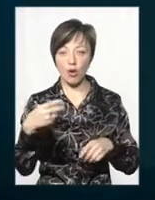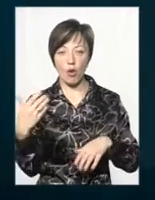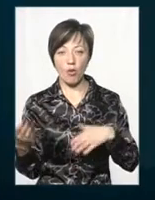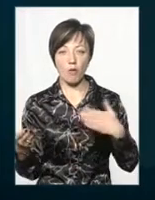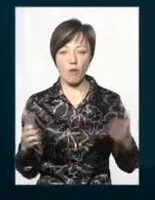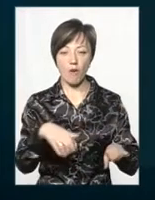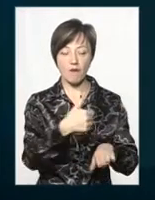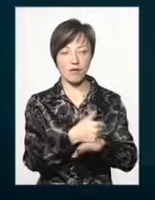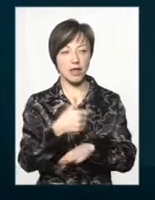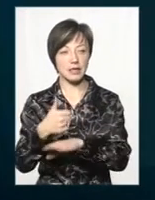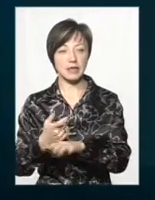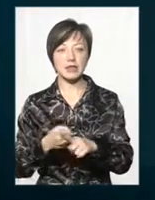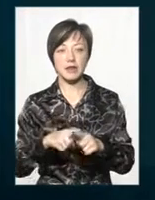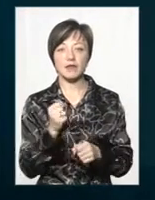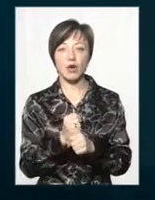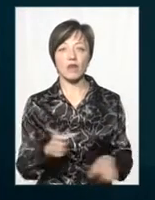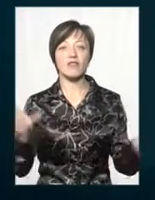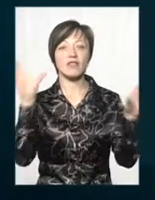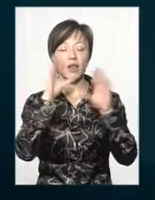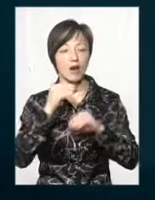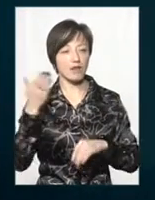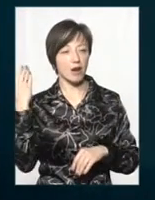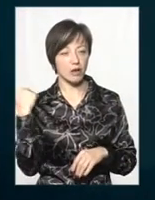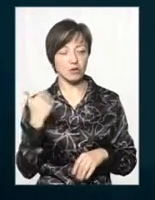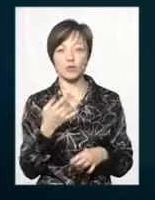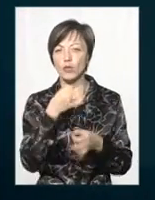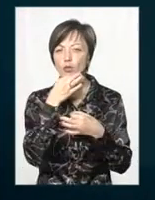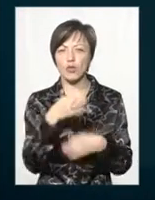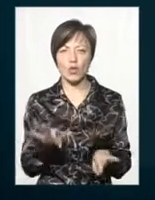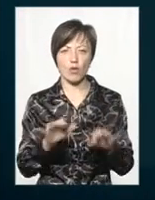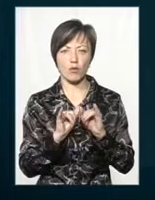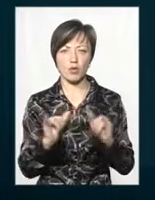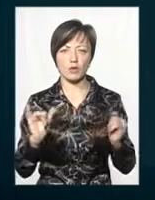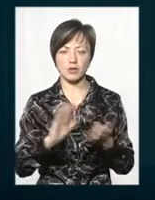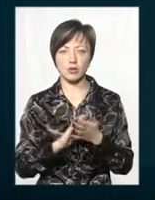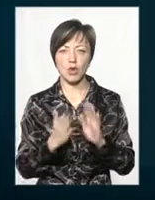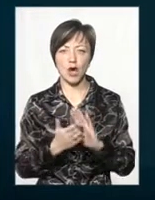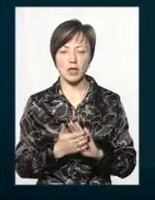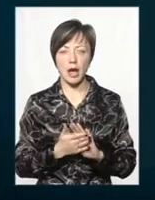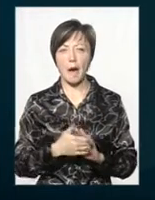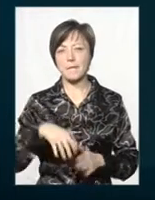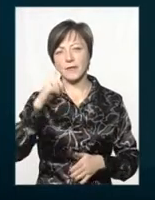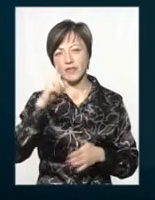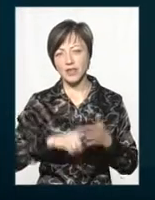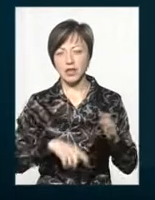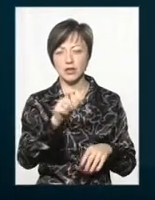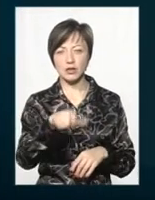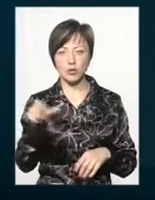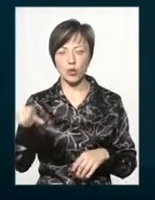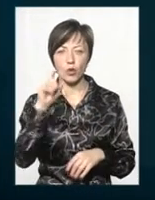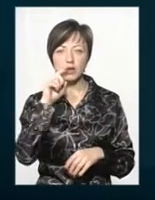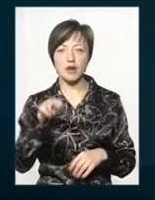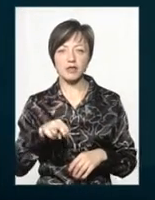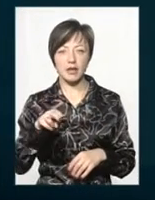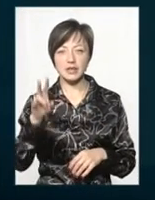владик, це робити удавалося. При будь-якому розвитку ситуації православні християни, вірні Української православної